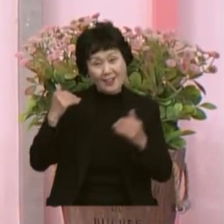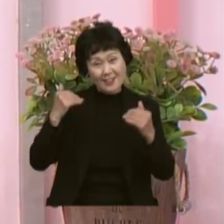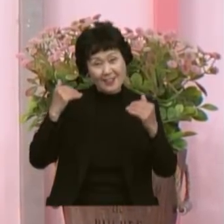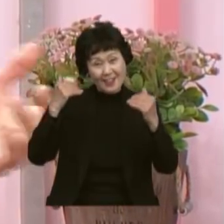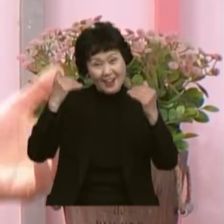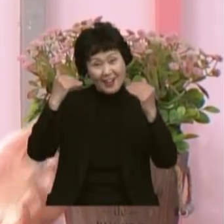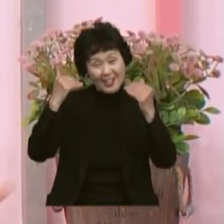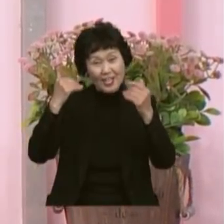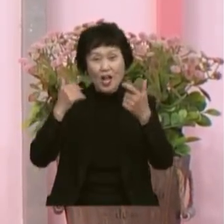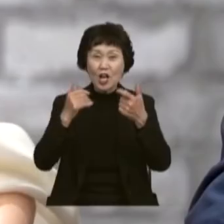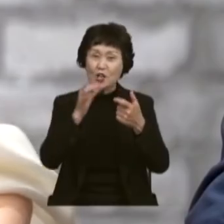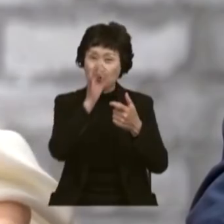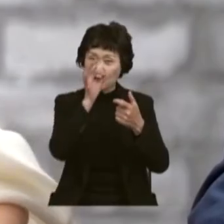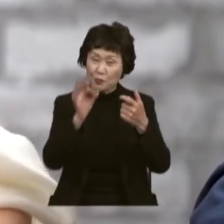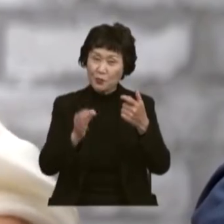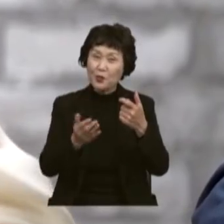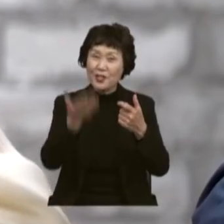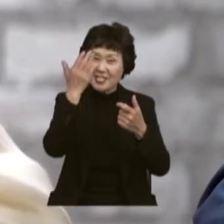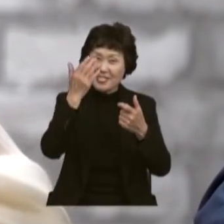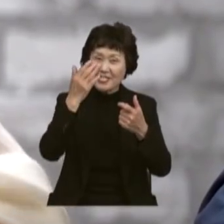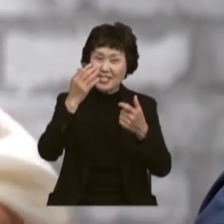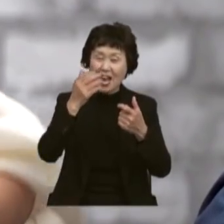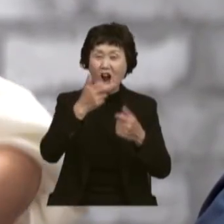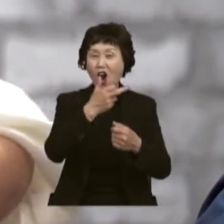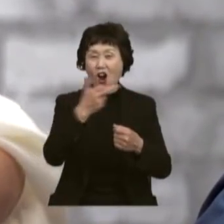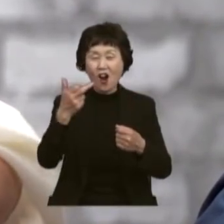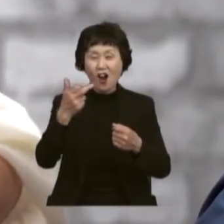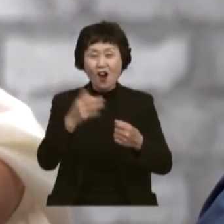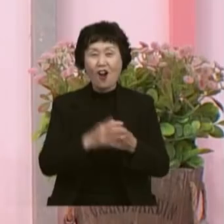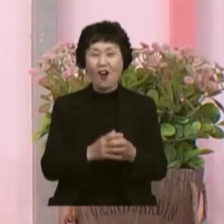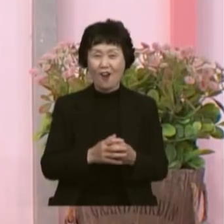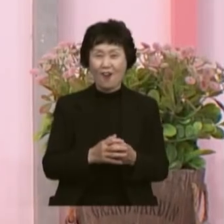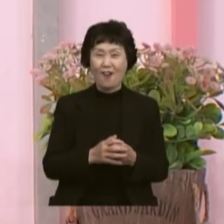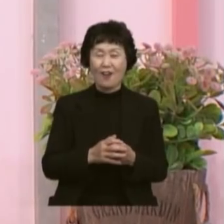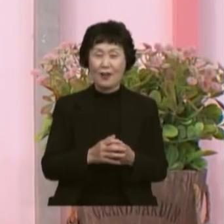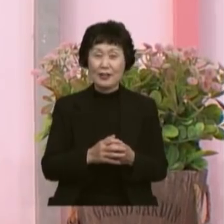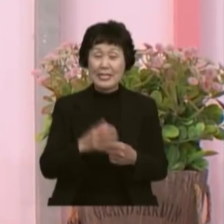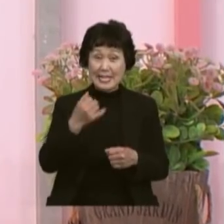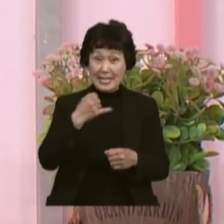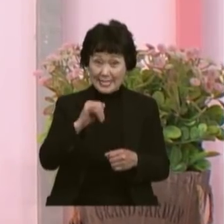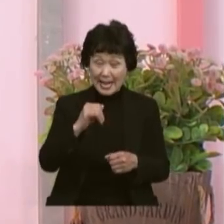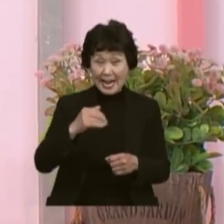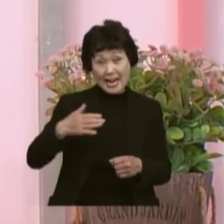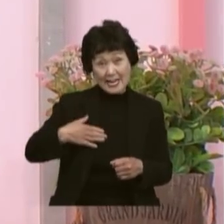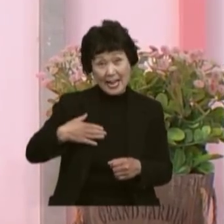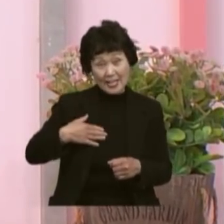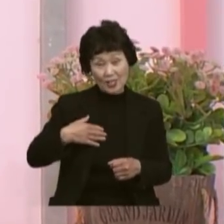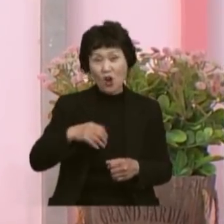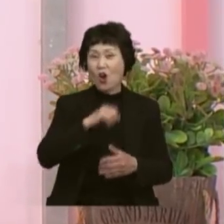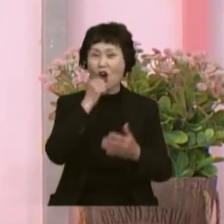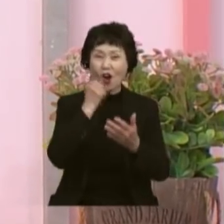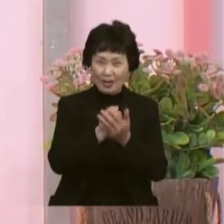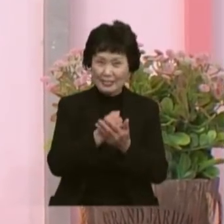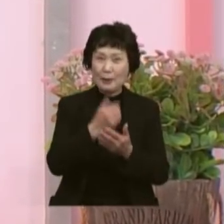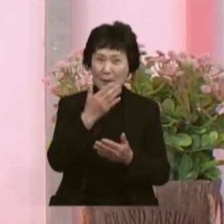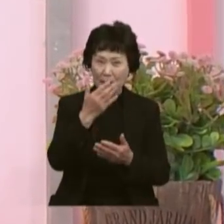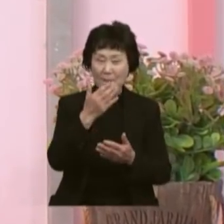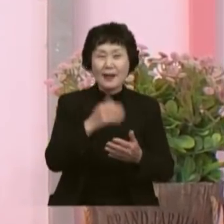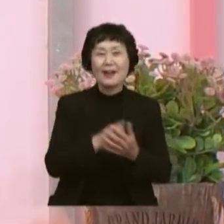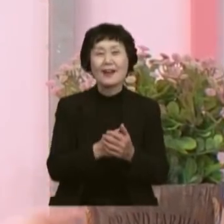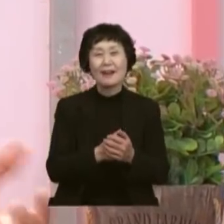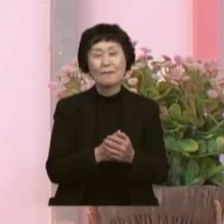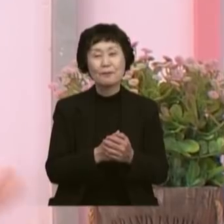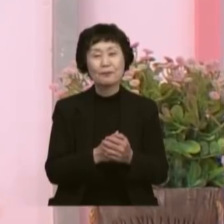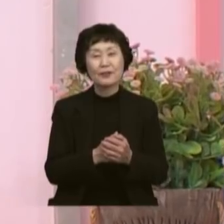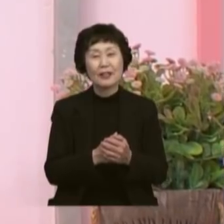간이 정말 다 자랐어. 그것도 다행이네. 우리 따님 것도 걔가 다 자란 거예요. 정상 사이즈로. 간이 자기 걸 기억한대나 뭐 그렇대요. 그